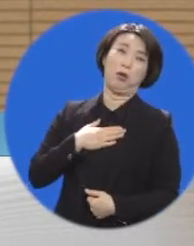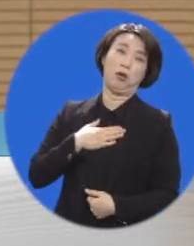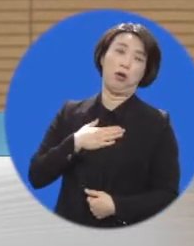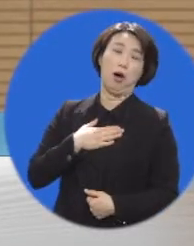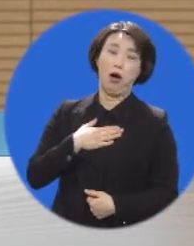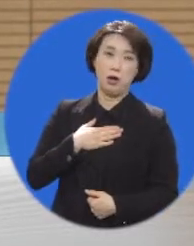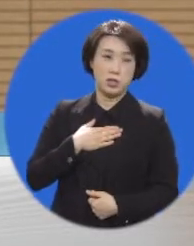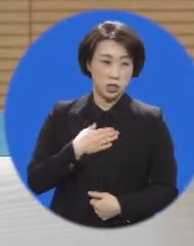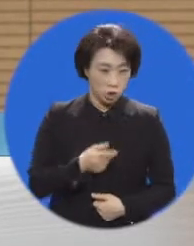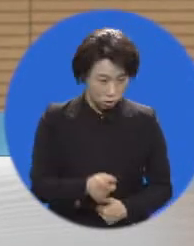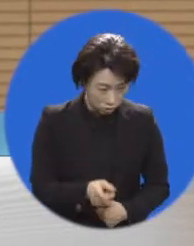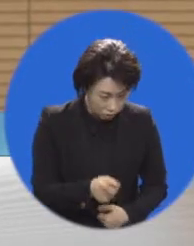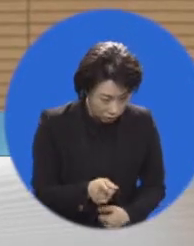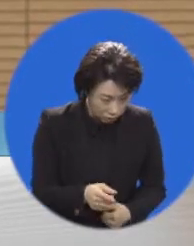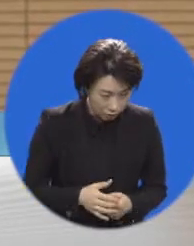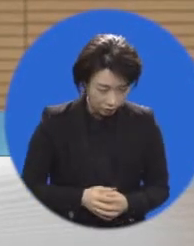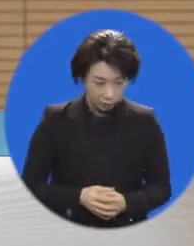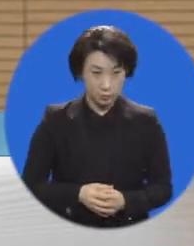이놈의 새끼